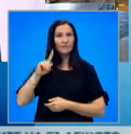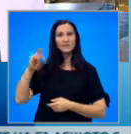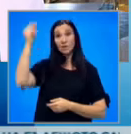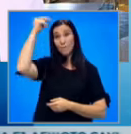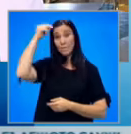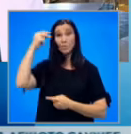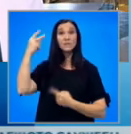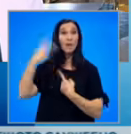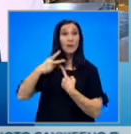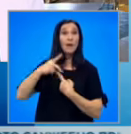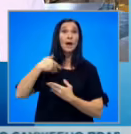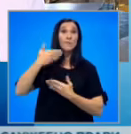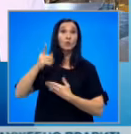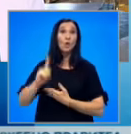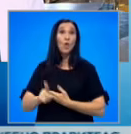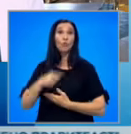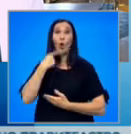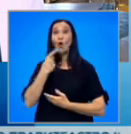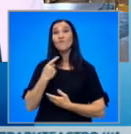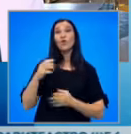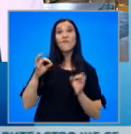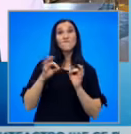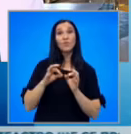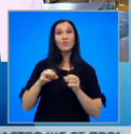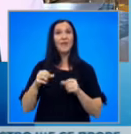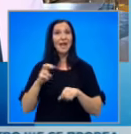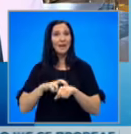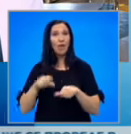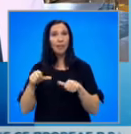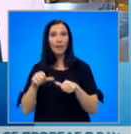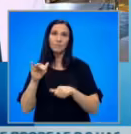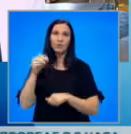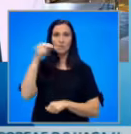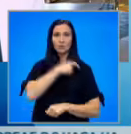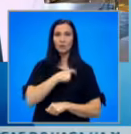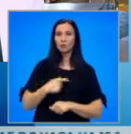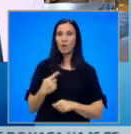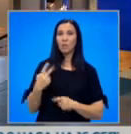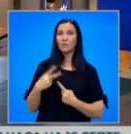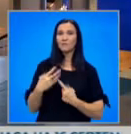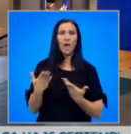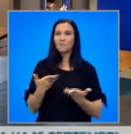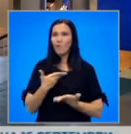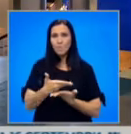българска медия, пред която говори фон дер Лайен, беше БНТ. Какво беше посланието ѝ?